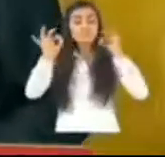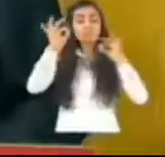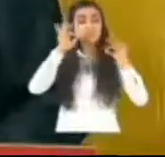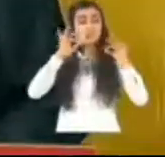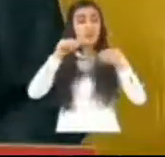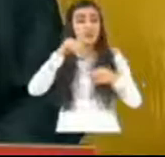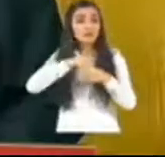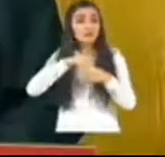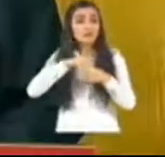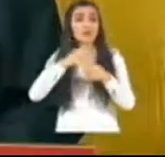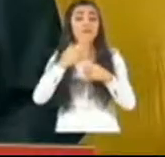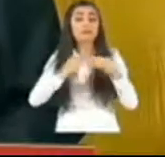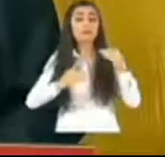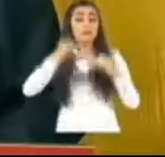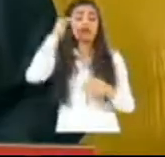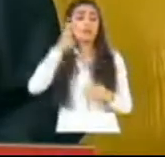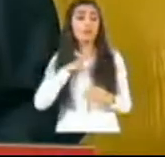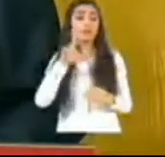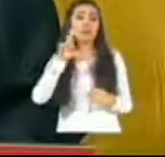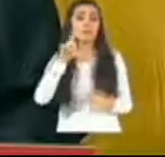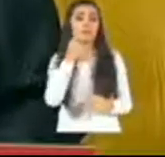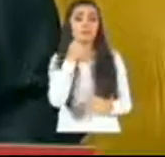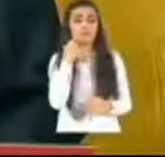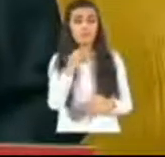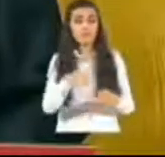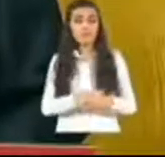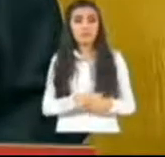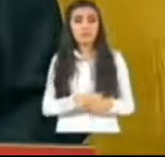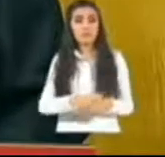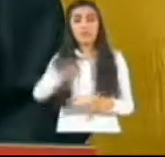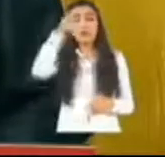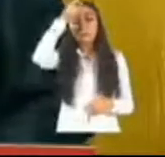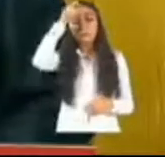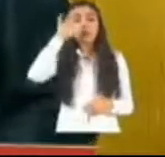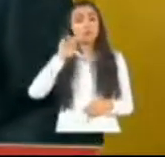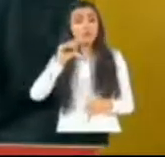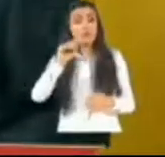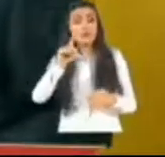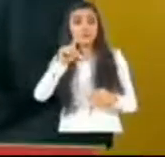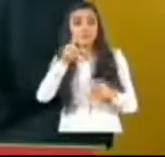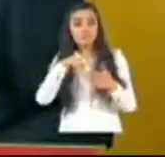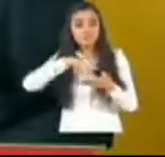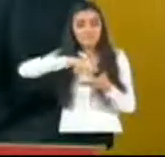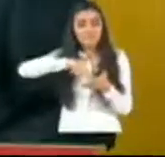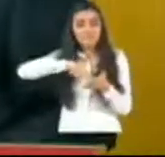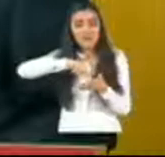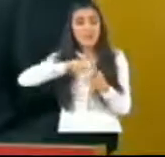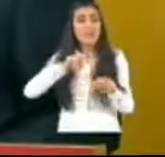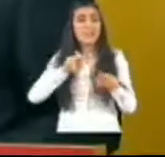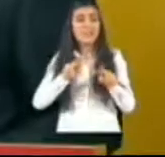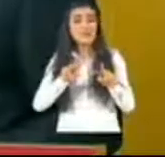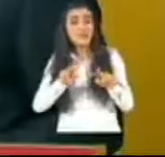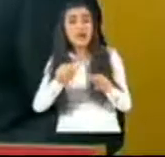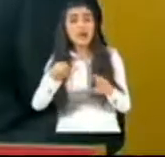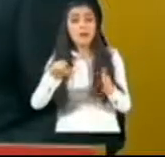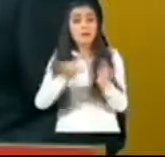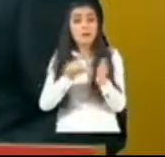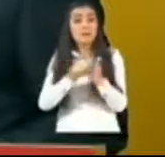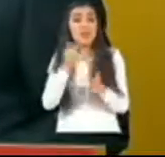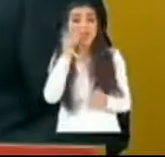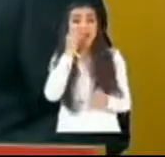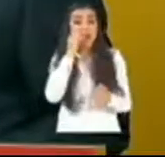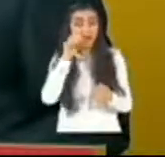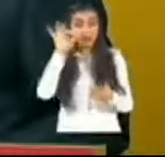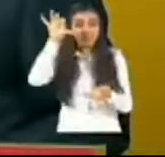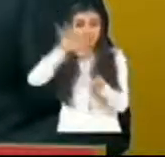arasındadır. Dahası olmalıdır. Türk milliyetçiliği bir pergel gibi başkent Ankara'yı